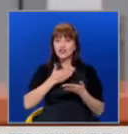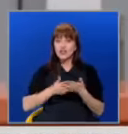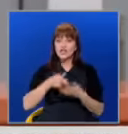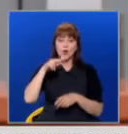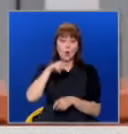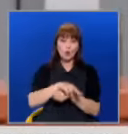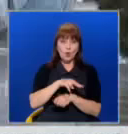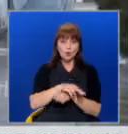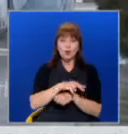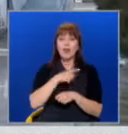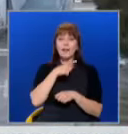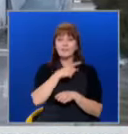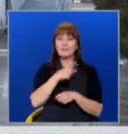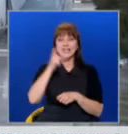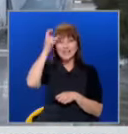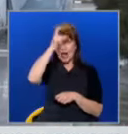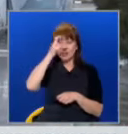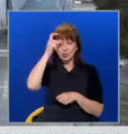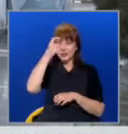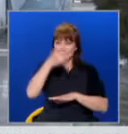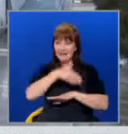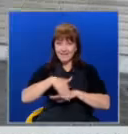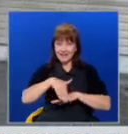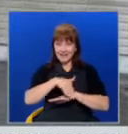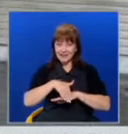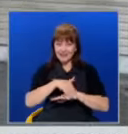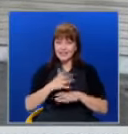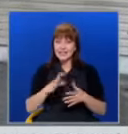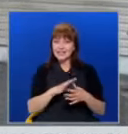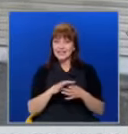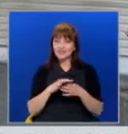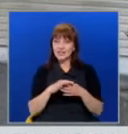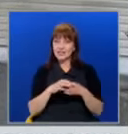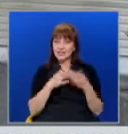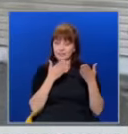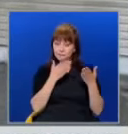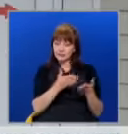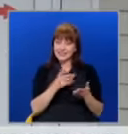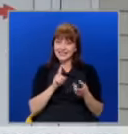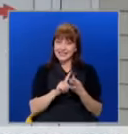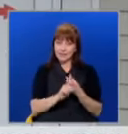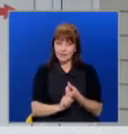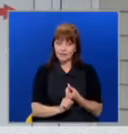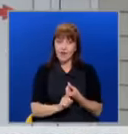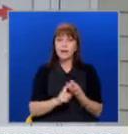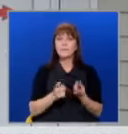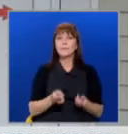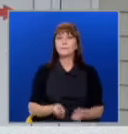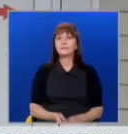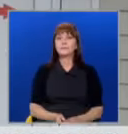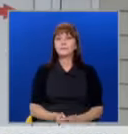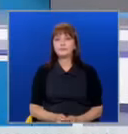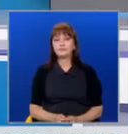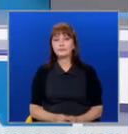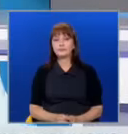частна фирма, свързана с Къру и негови партньори. Няколко седмици след това от власт падна последното редовно правителство в България.